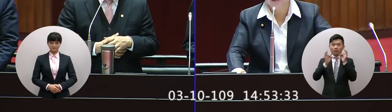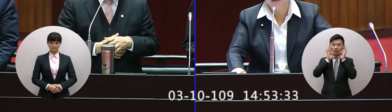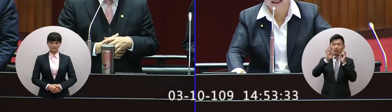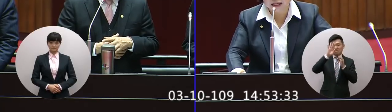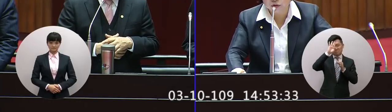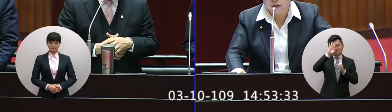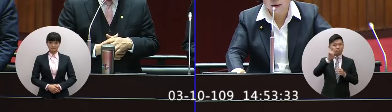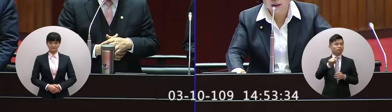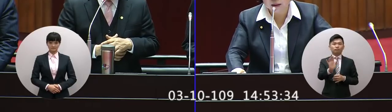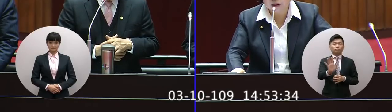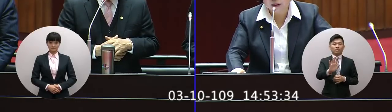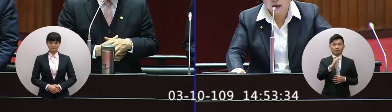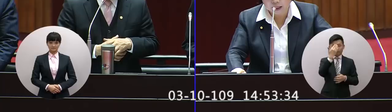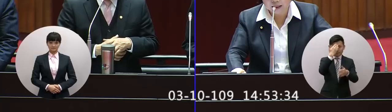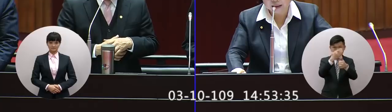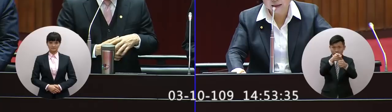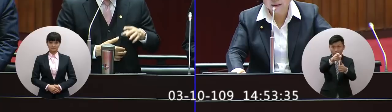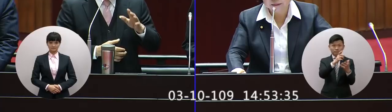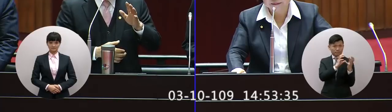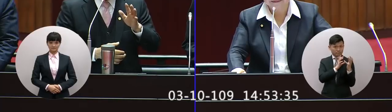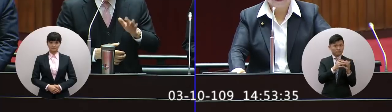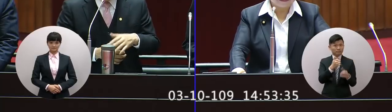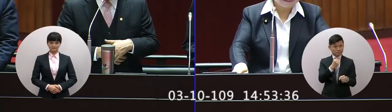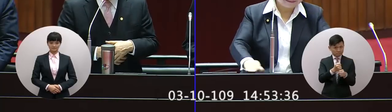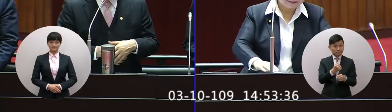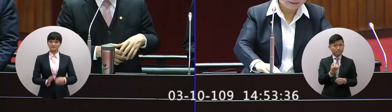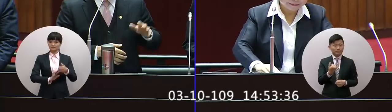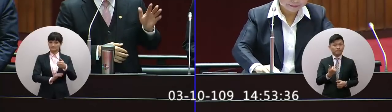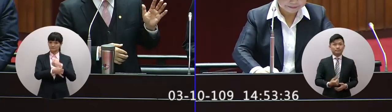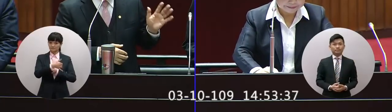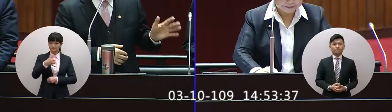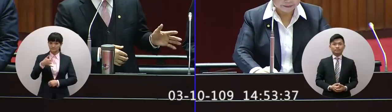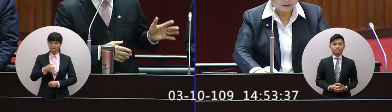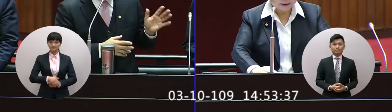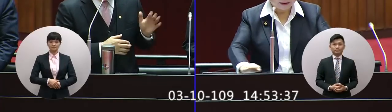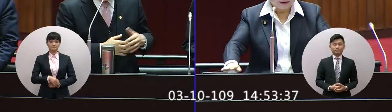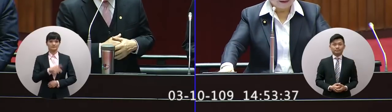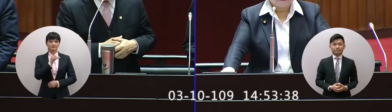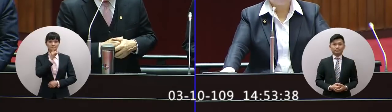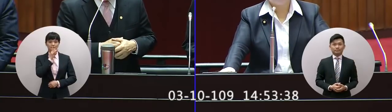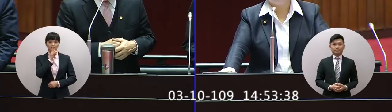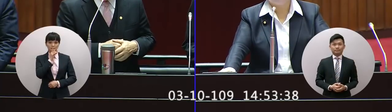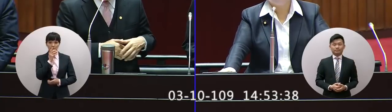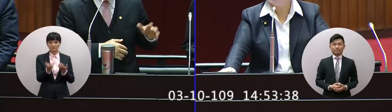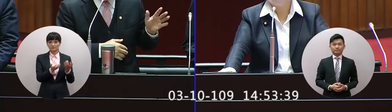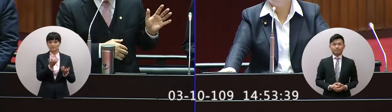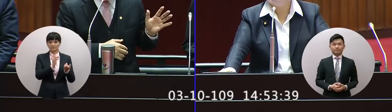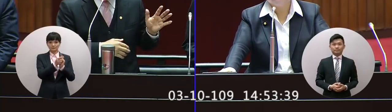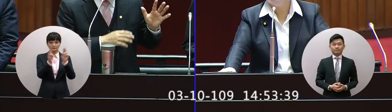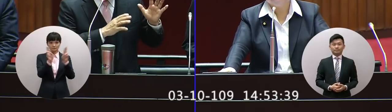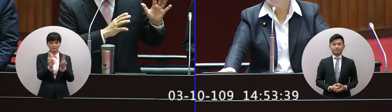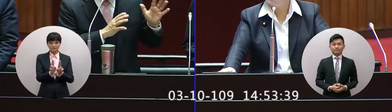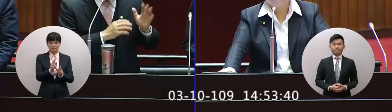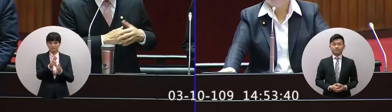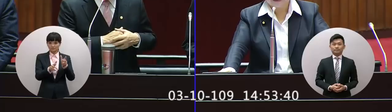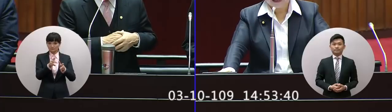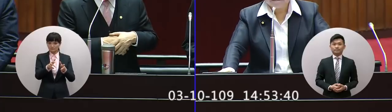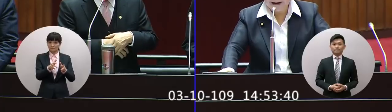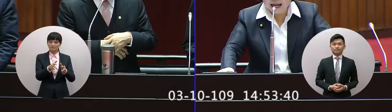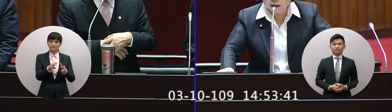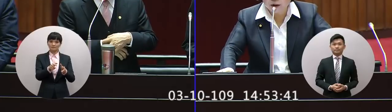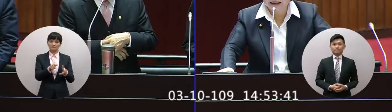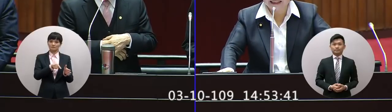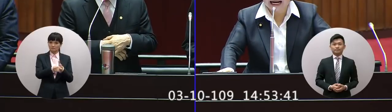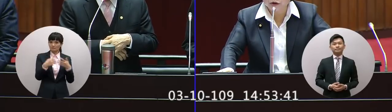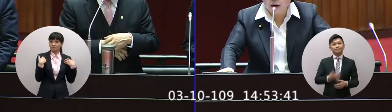长，请你来做，好吗？ 委员，中火是火力发电厂，不是生这个医